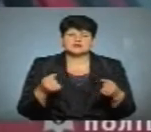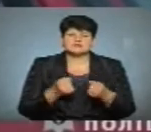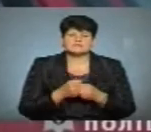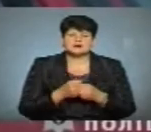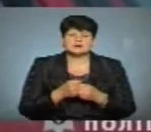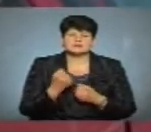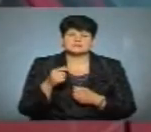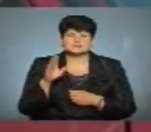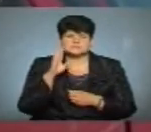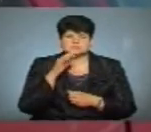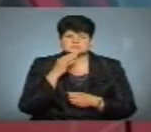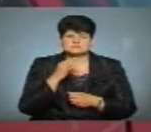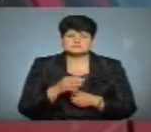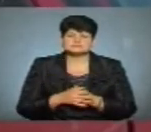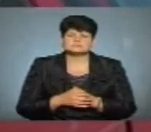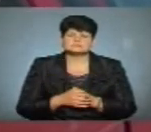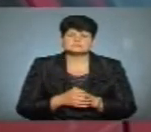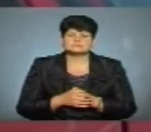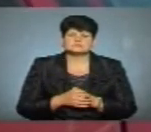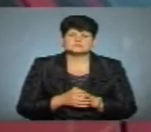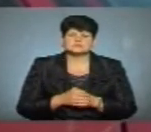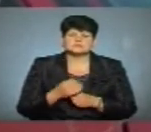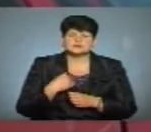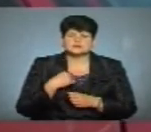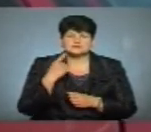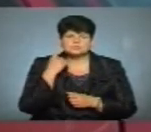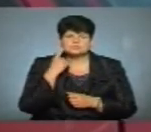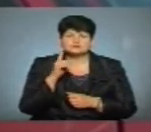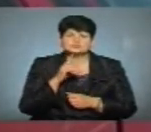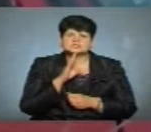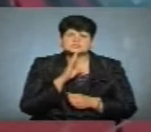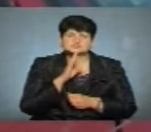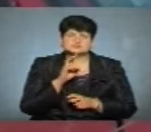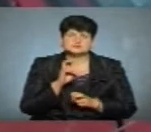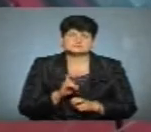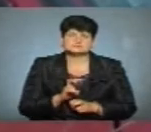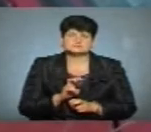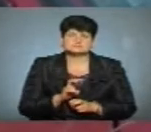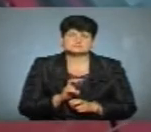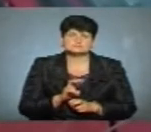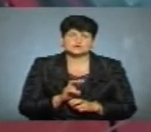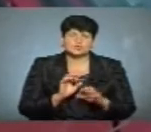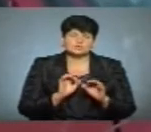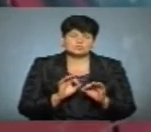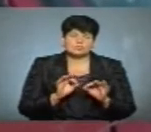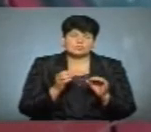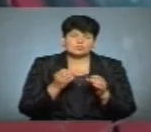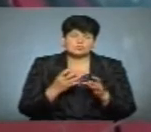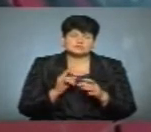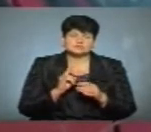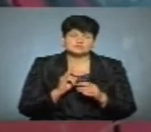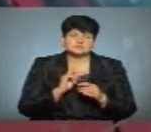Іван відповів. Але я думав, що тут дівчинка сиділа. Не об'ясню, просто машина